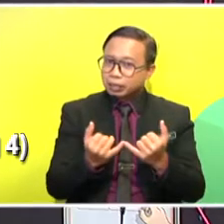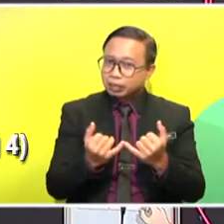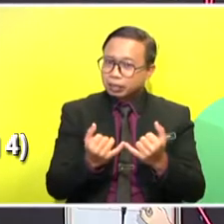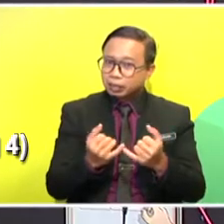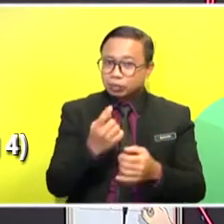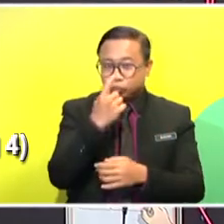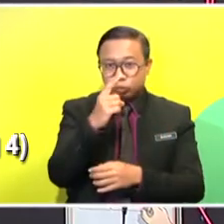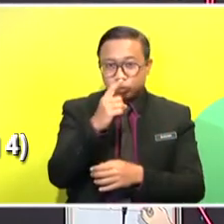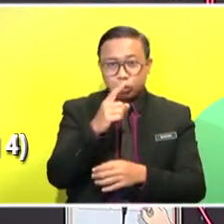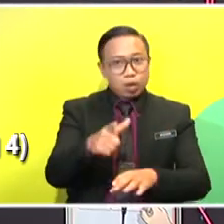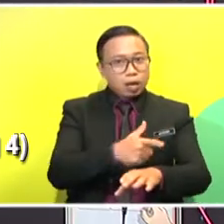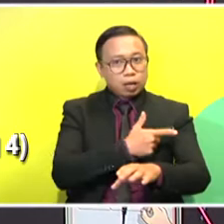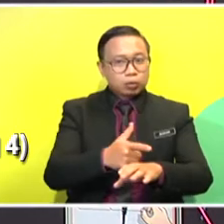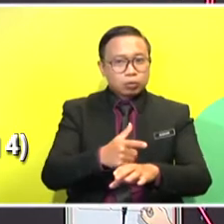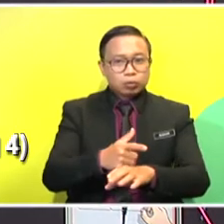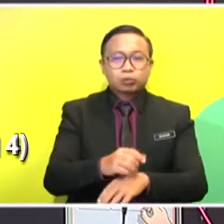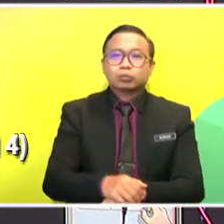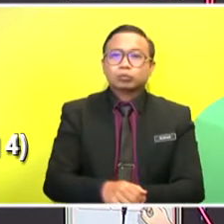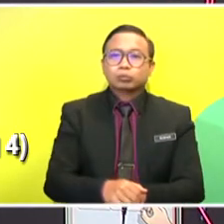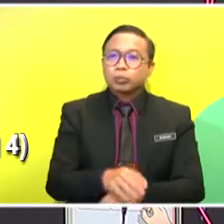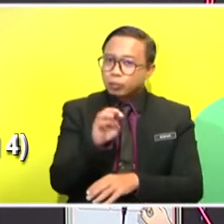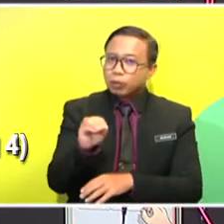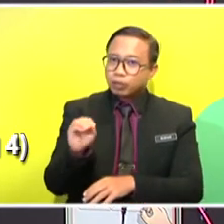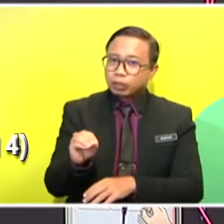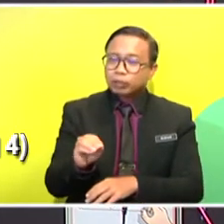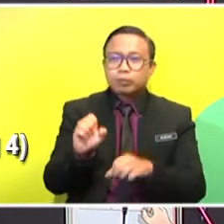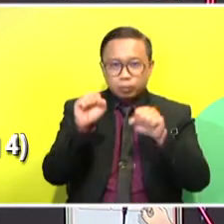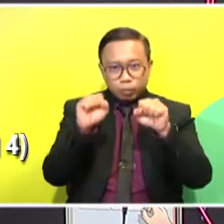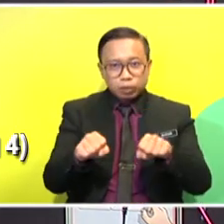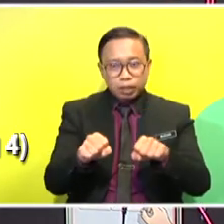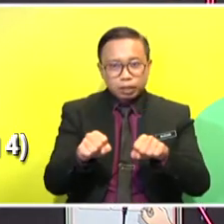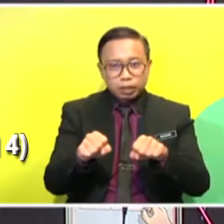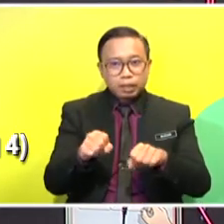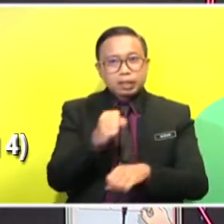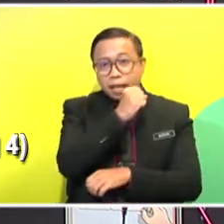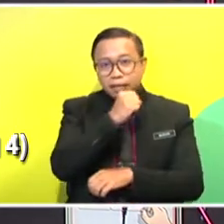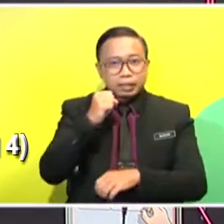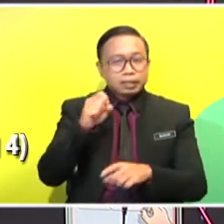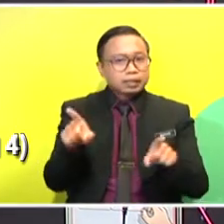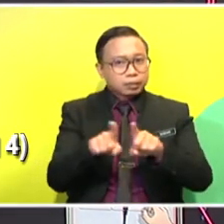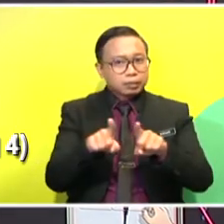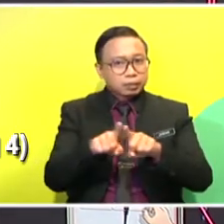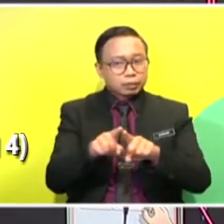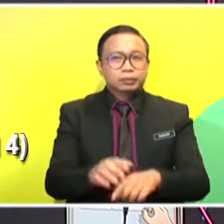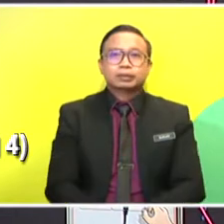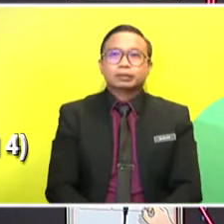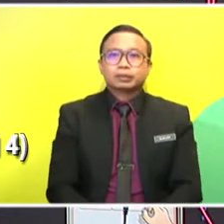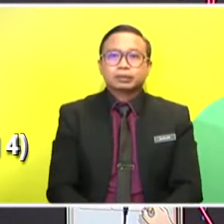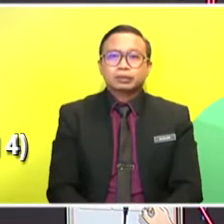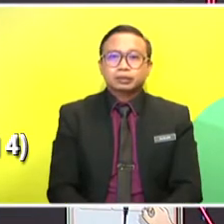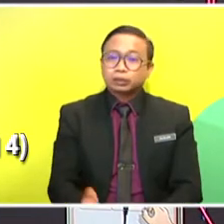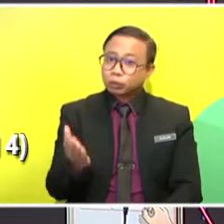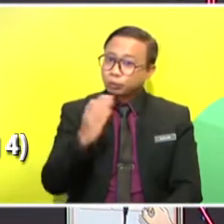akan minta rakan-rakan di rumah, murid-murid di rumah, jom kita menyanyi bersama-sama. Jom semua bangun.